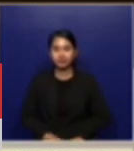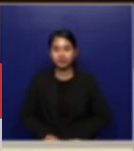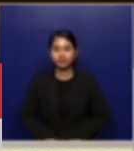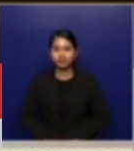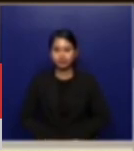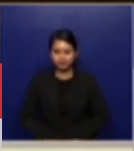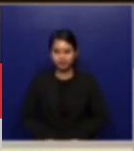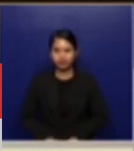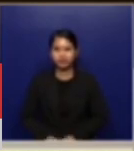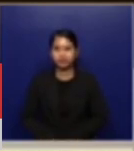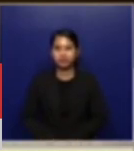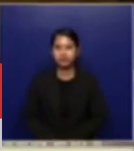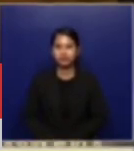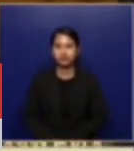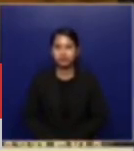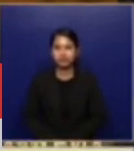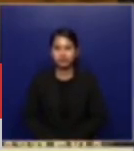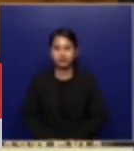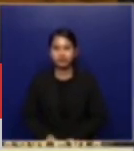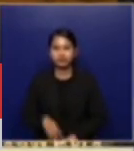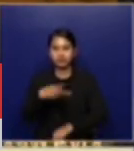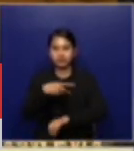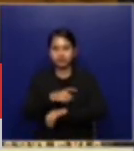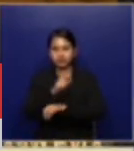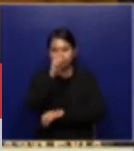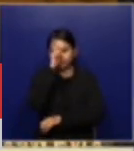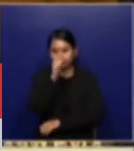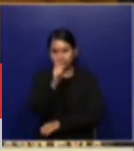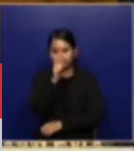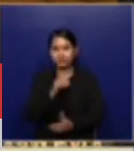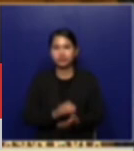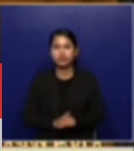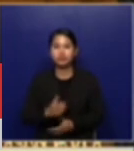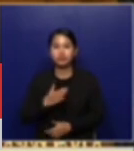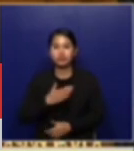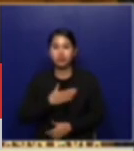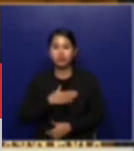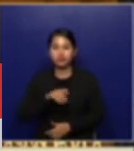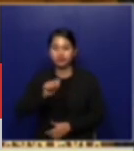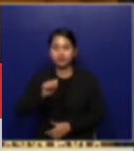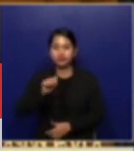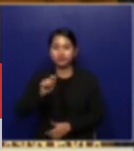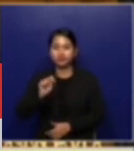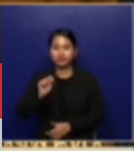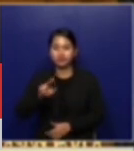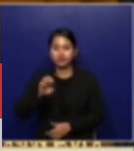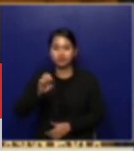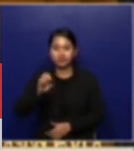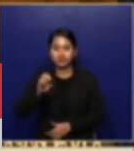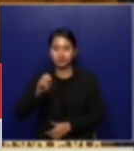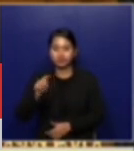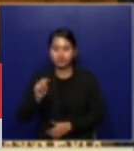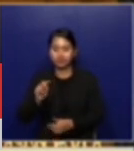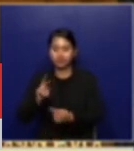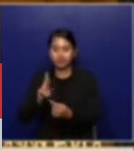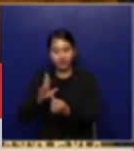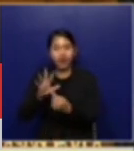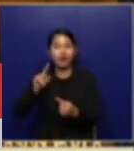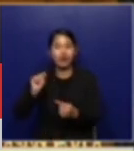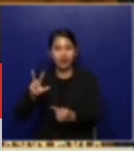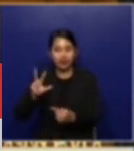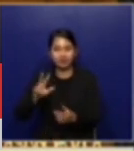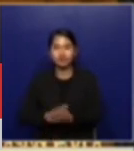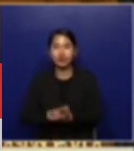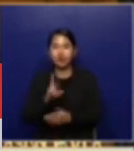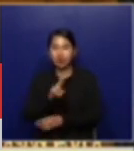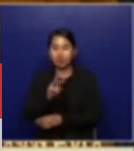ครับกราบเรียนท่านประธานสภาที่เคารพนะครับผมนายอธิรัตน์รัตนเศษครับรัฐมนตรีช่วยว่าการกระทรวงคมนาคมนะ